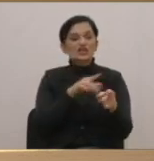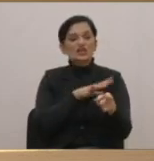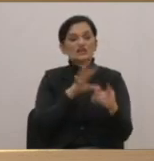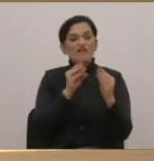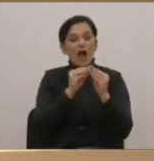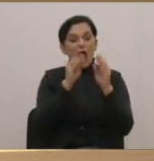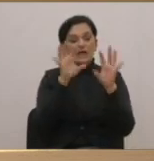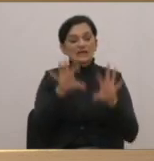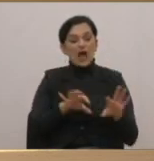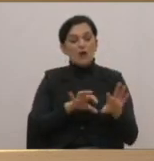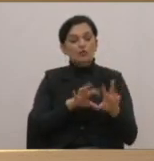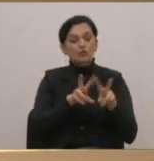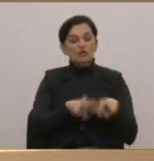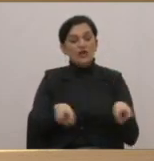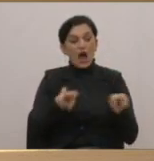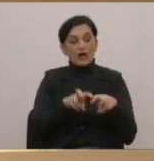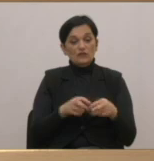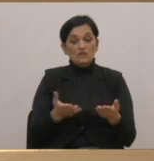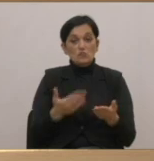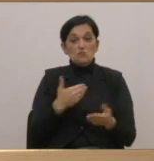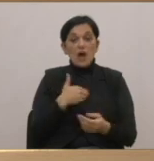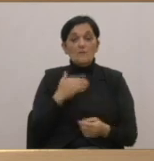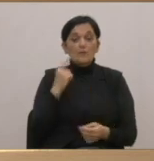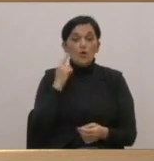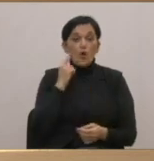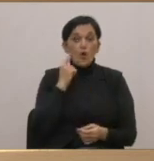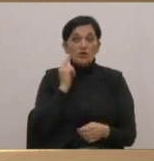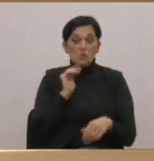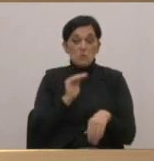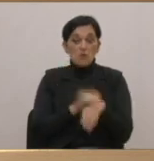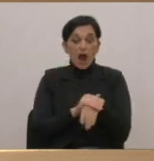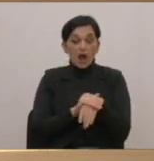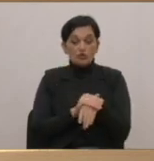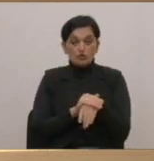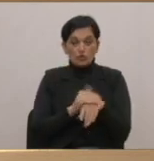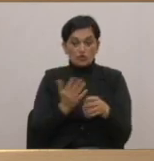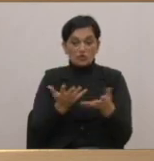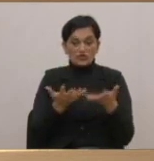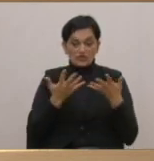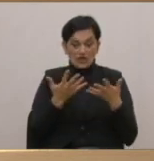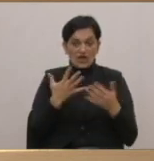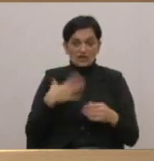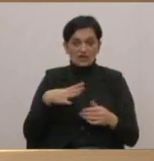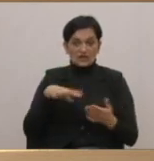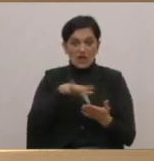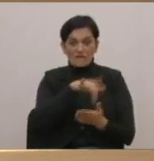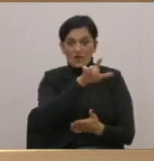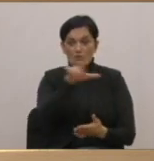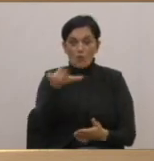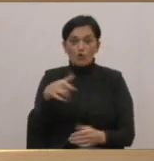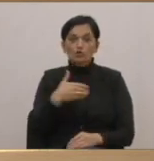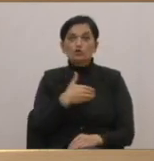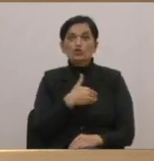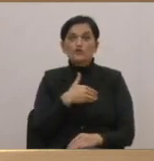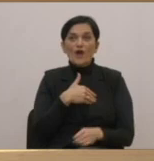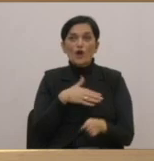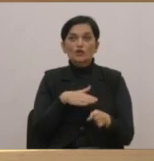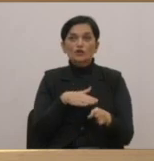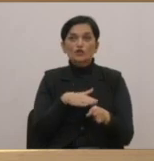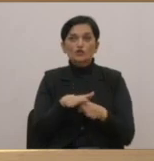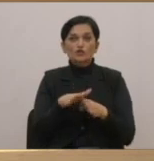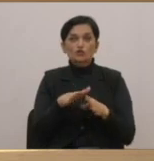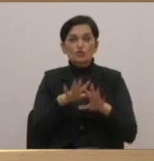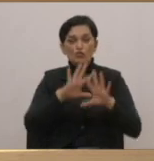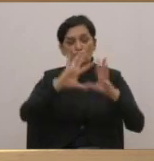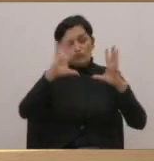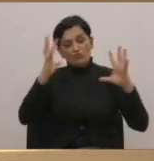კანონი განვიხილეთო. ხო და მე მგონია, რომ აი ფაქტობრივად ცხადი არის საქართველოს მოსახლეობისთვის, რომ ჩვენ სრულ ბუტაფორიათ